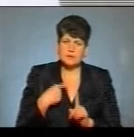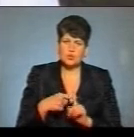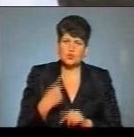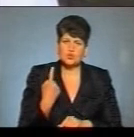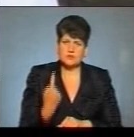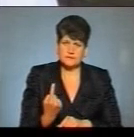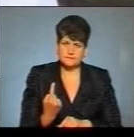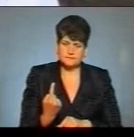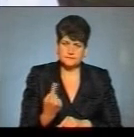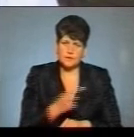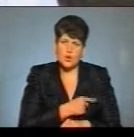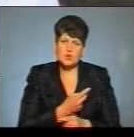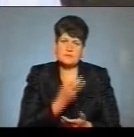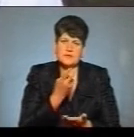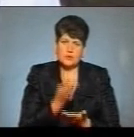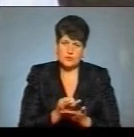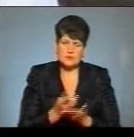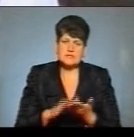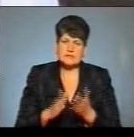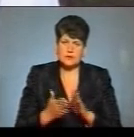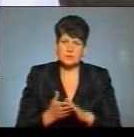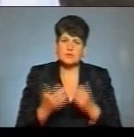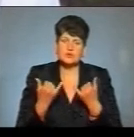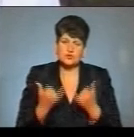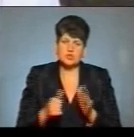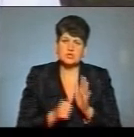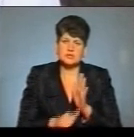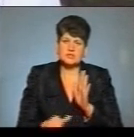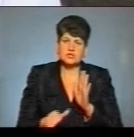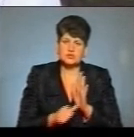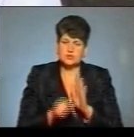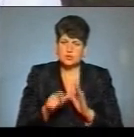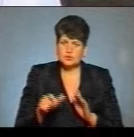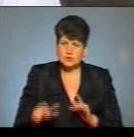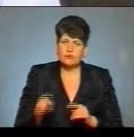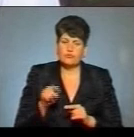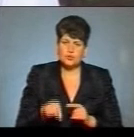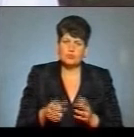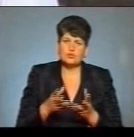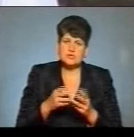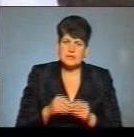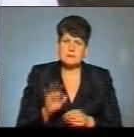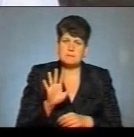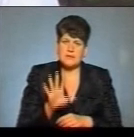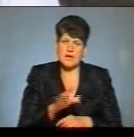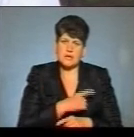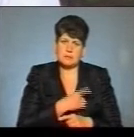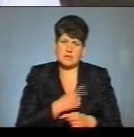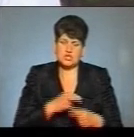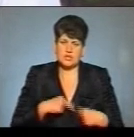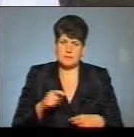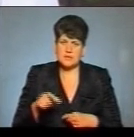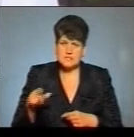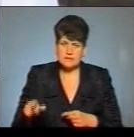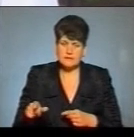1. Госпіталізовано станом на сьогодні 66 осіб, в тому числі 5 медичних працівників.